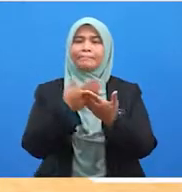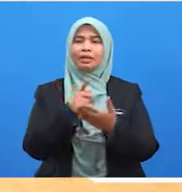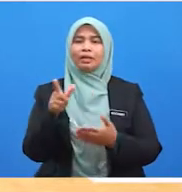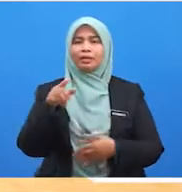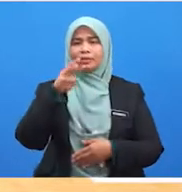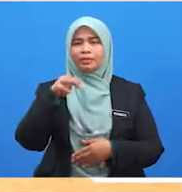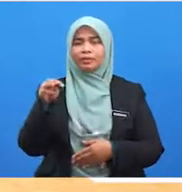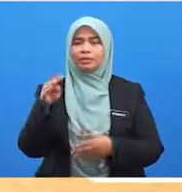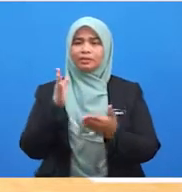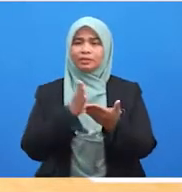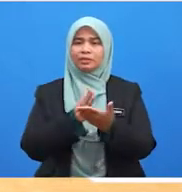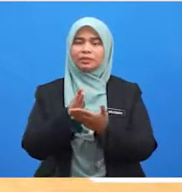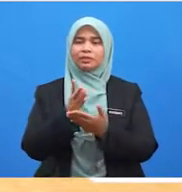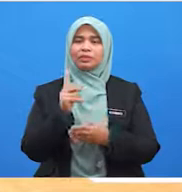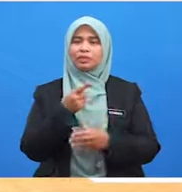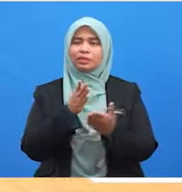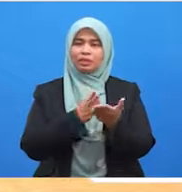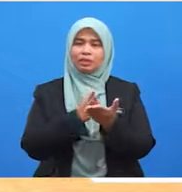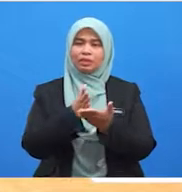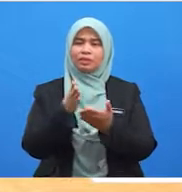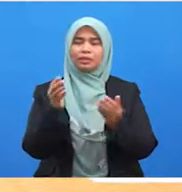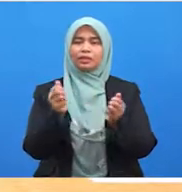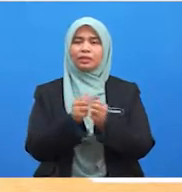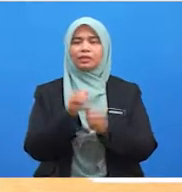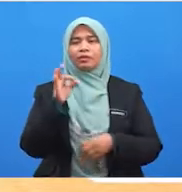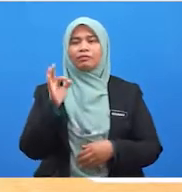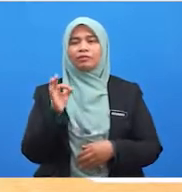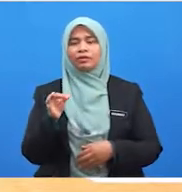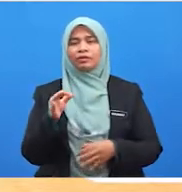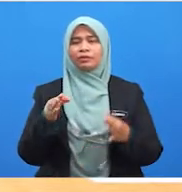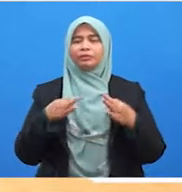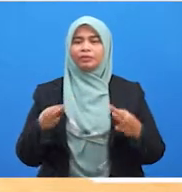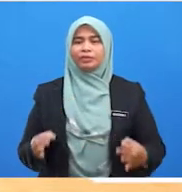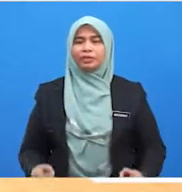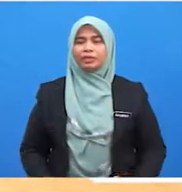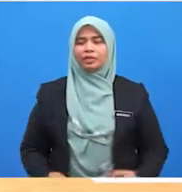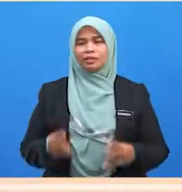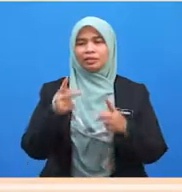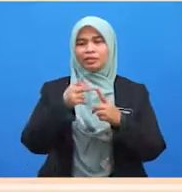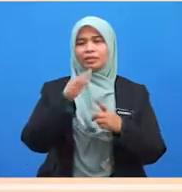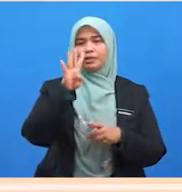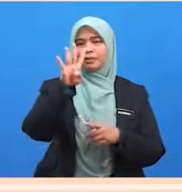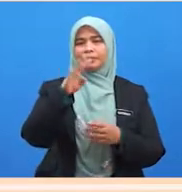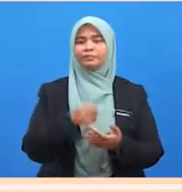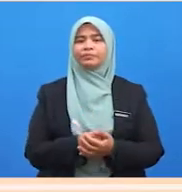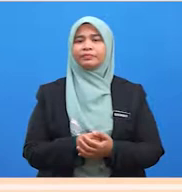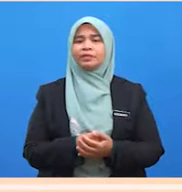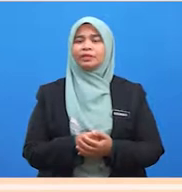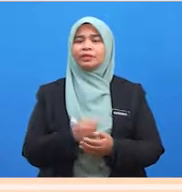murid-murid, seterusnya kita teruskan dengan faktor fizikal yang keempat iaitu faktor